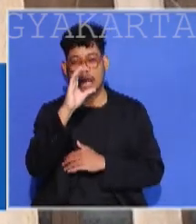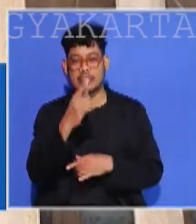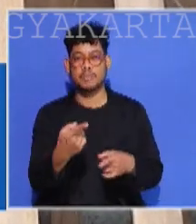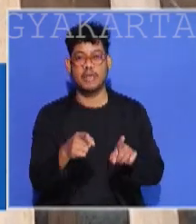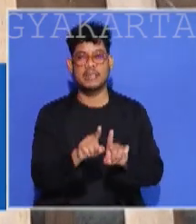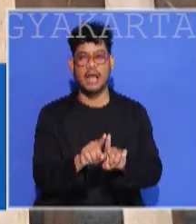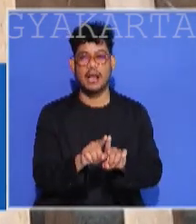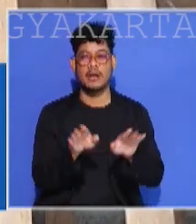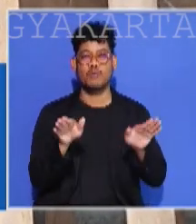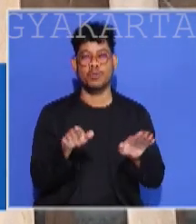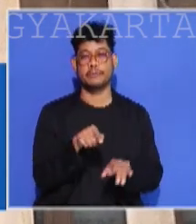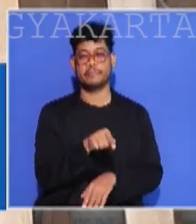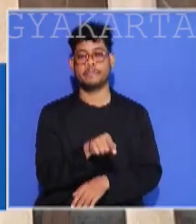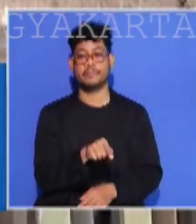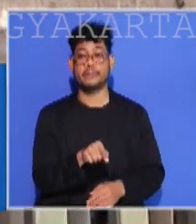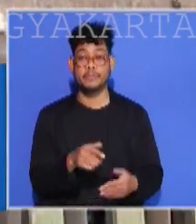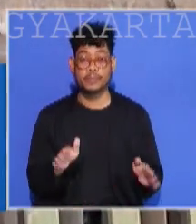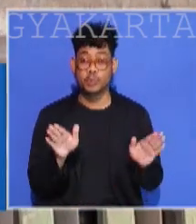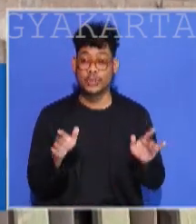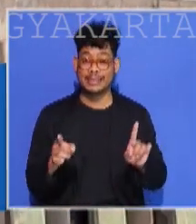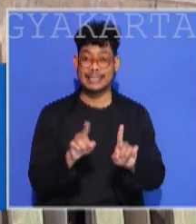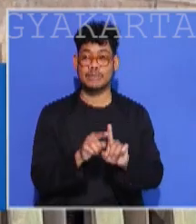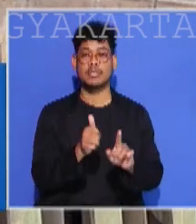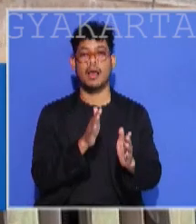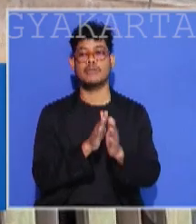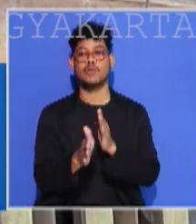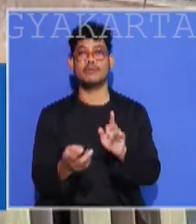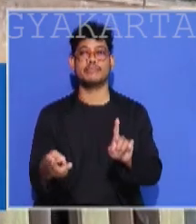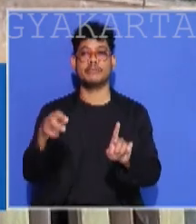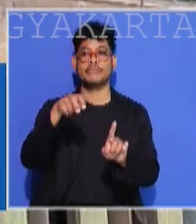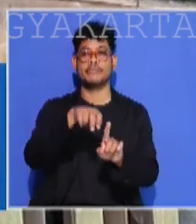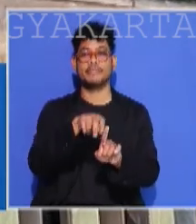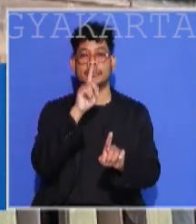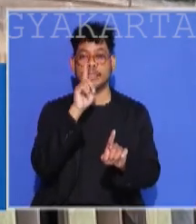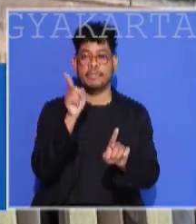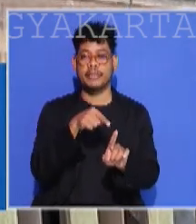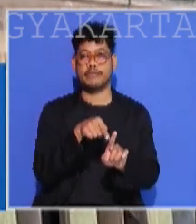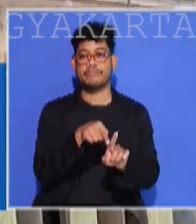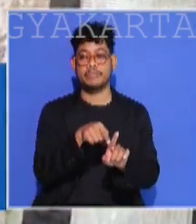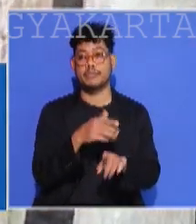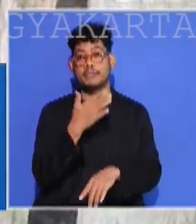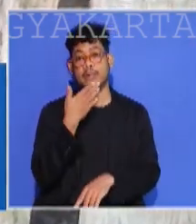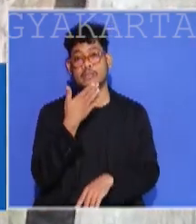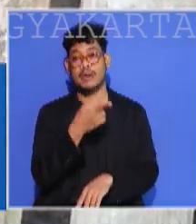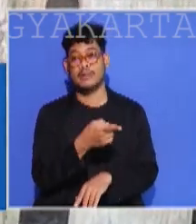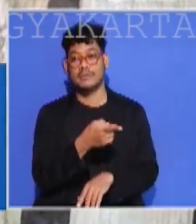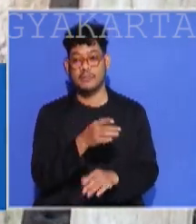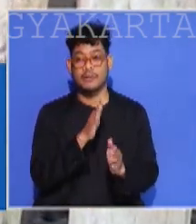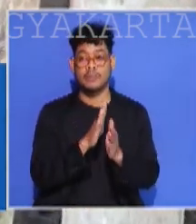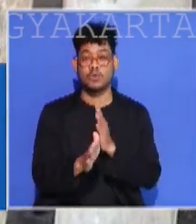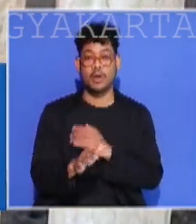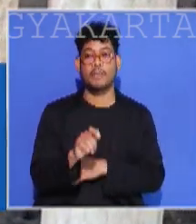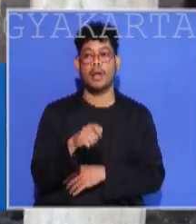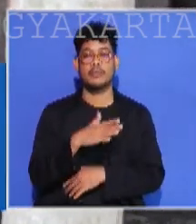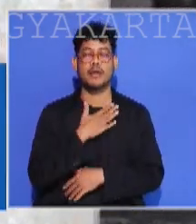pandemen doro kolongan amrih saged mencok jodhonipun kanthi cepet pancen kedah dipun gladi kanthi sabar telaten lan